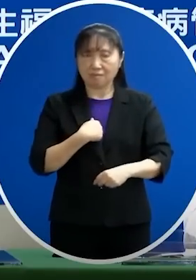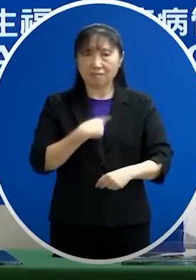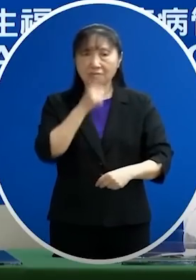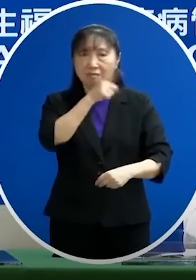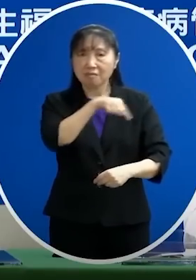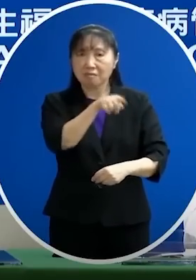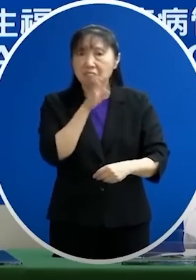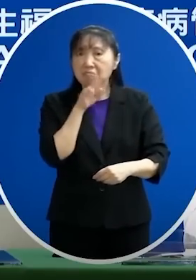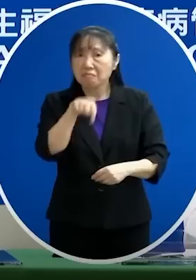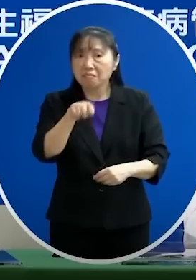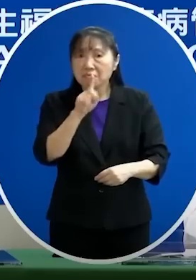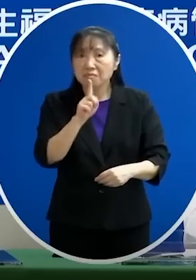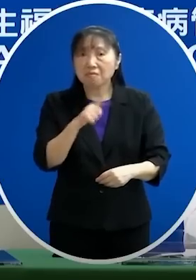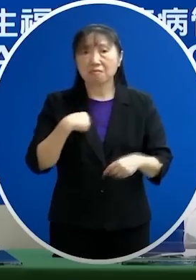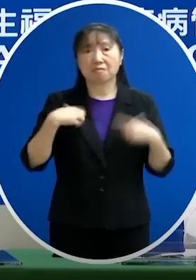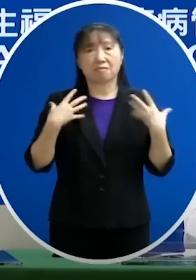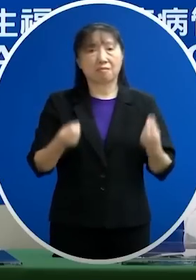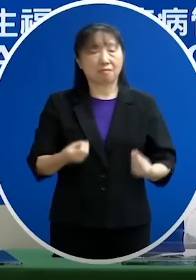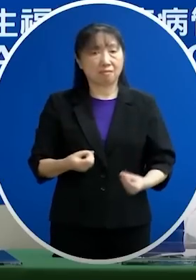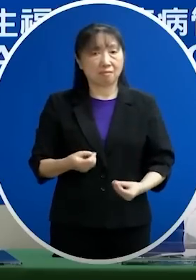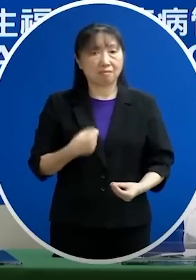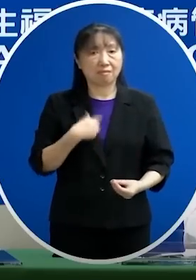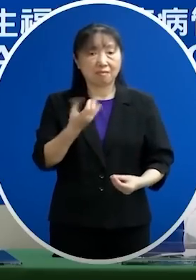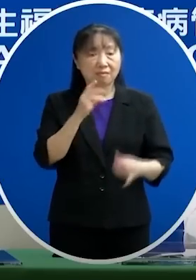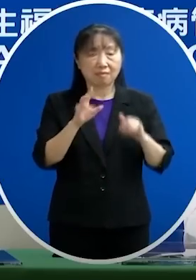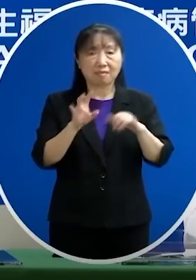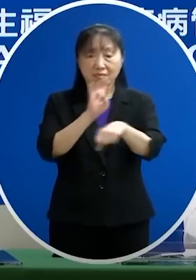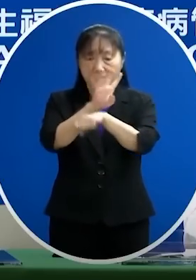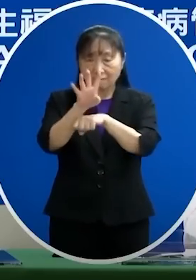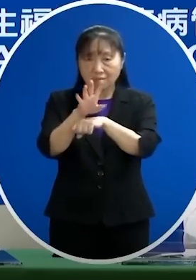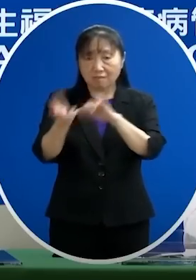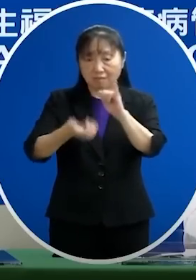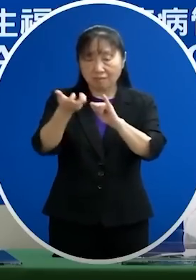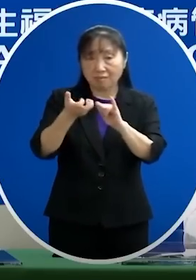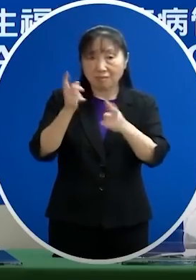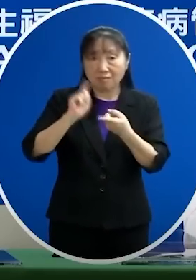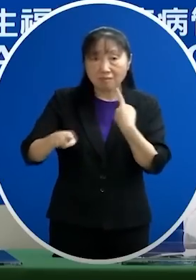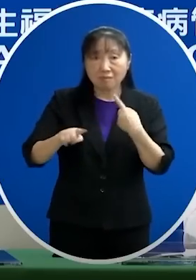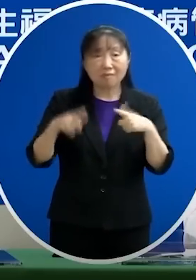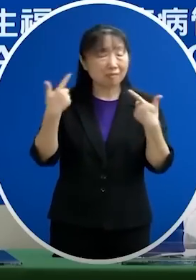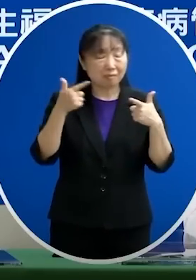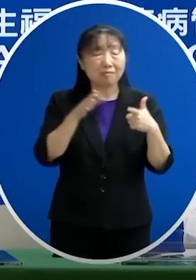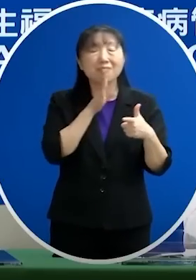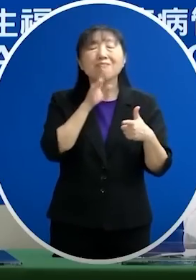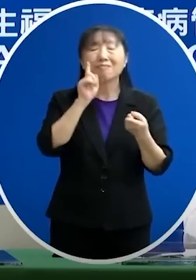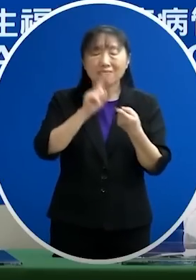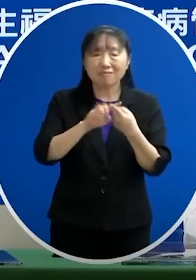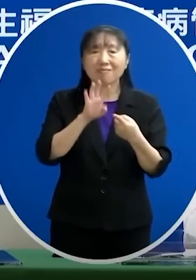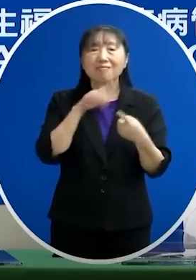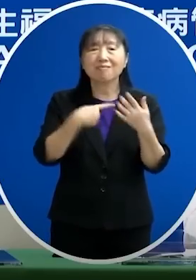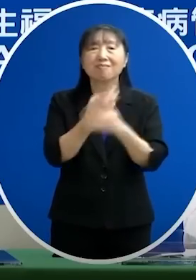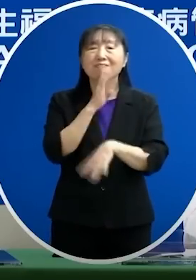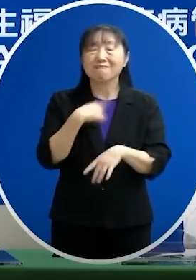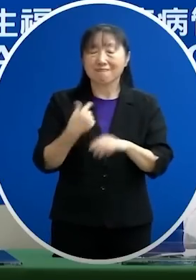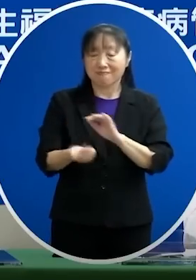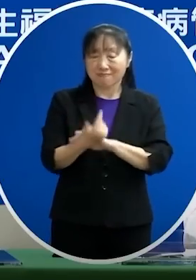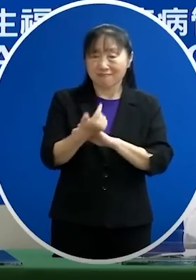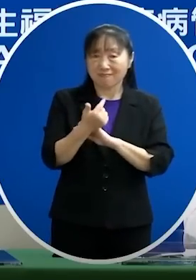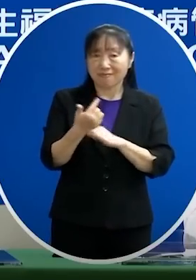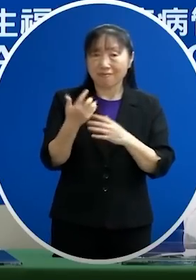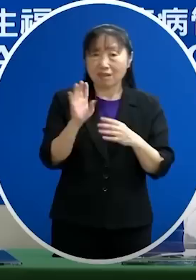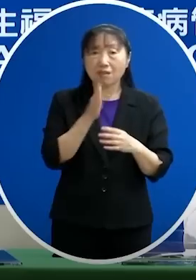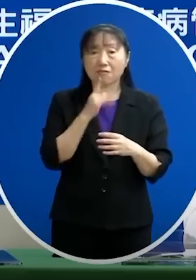说24小时以内火化的人是错的，没有，那是对的因为我们希望它速度快，只是我们没有明写说